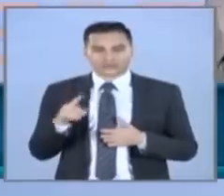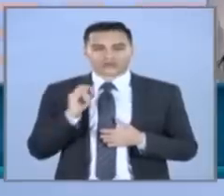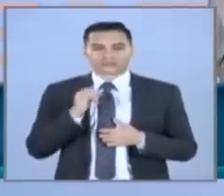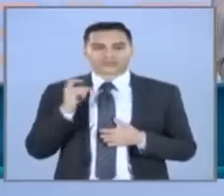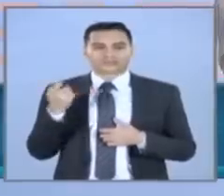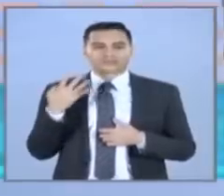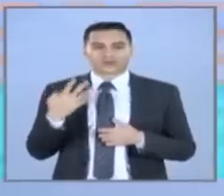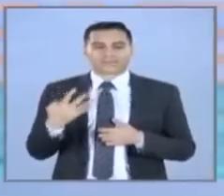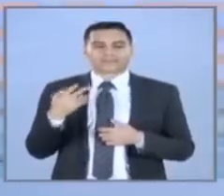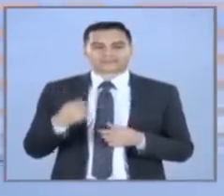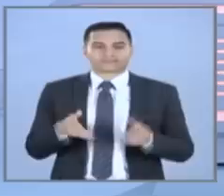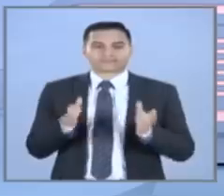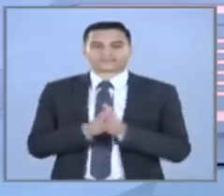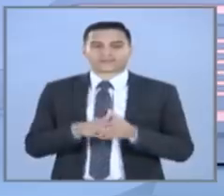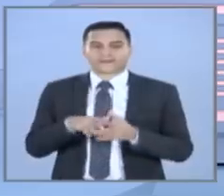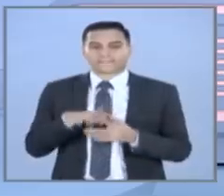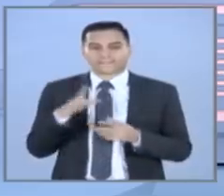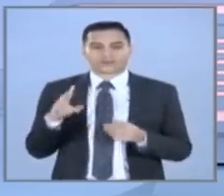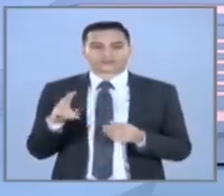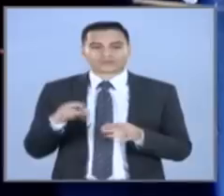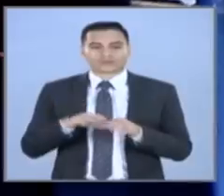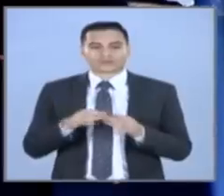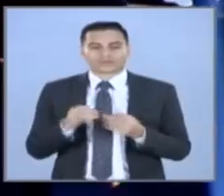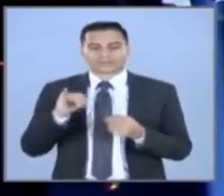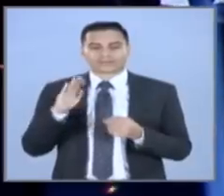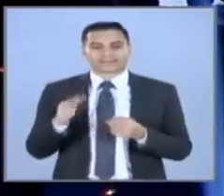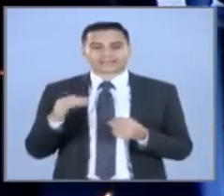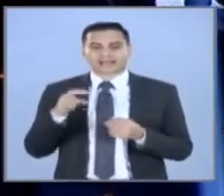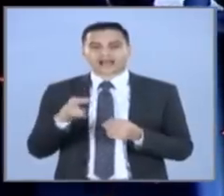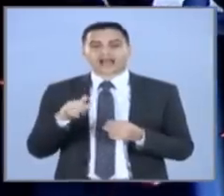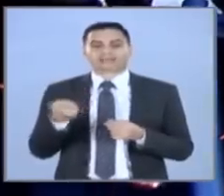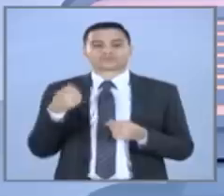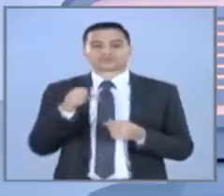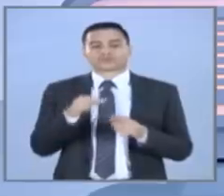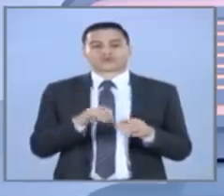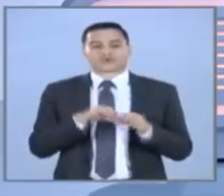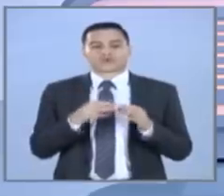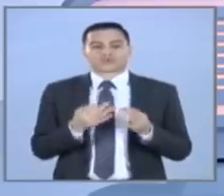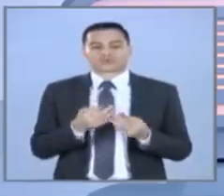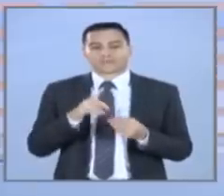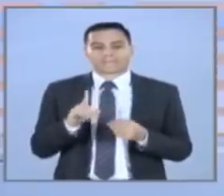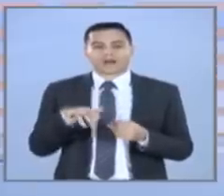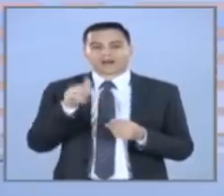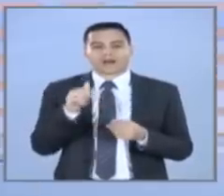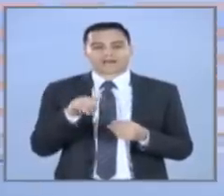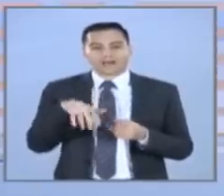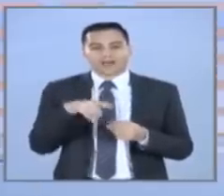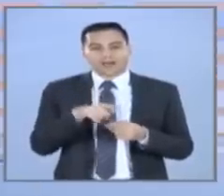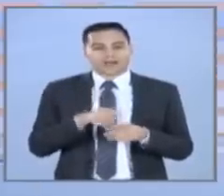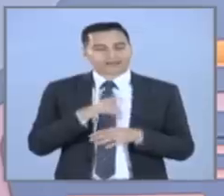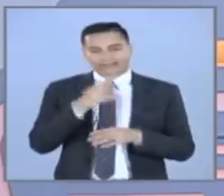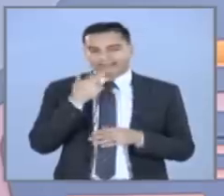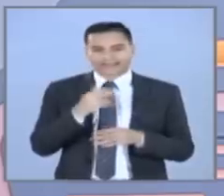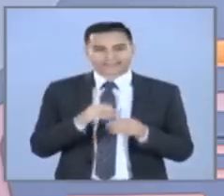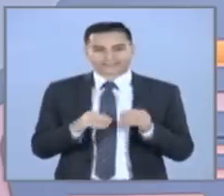545، 170 عائلة مسيحة، 95 عائلة برايا. عائلة برايا